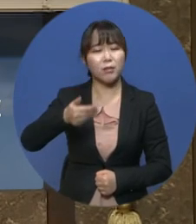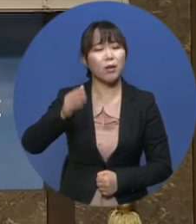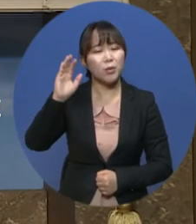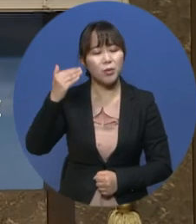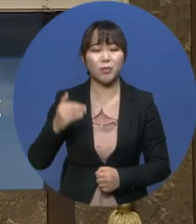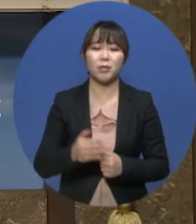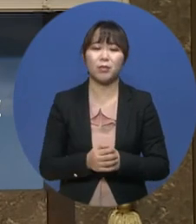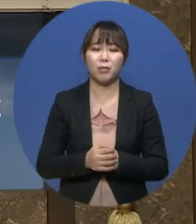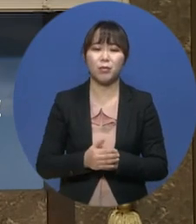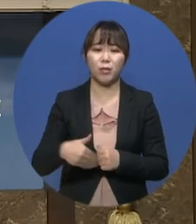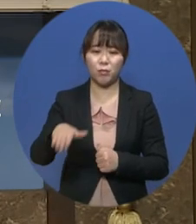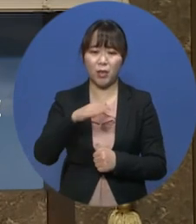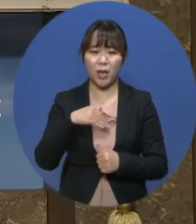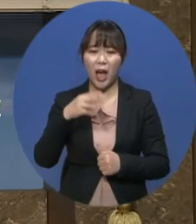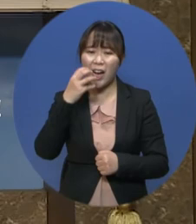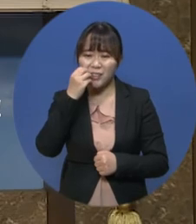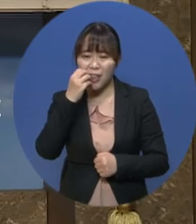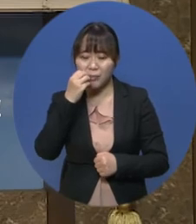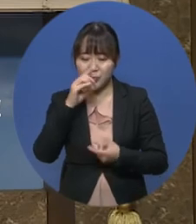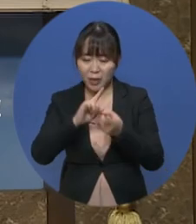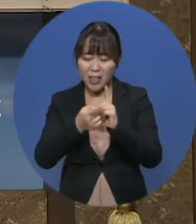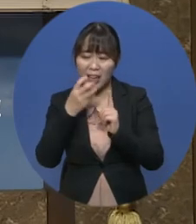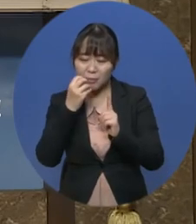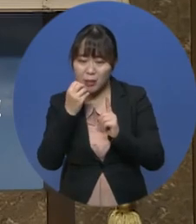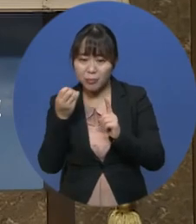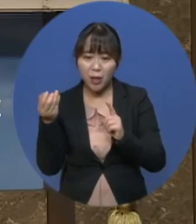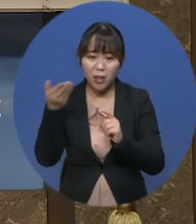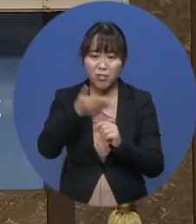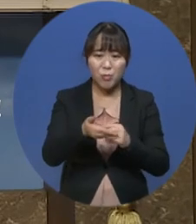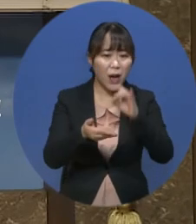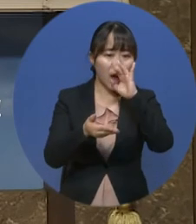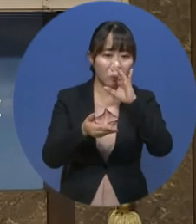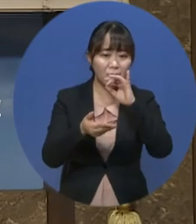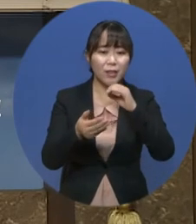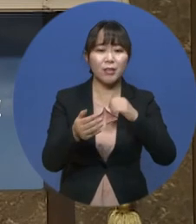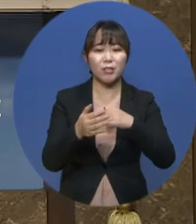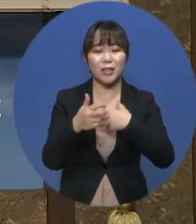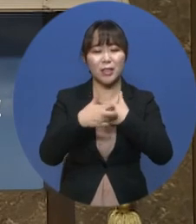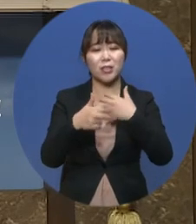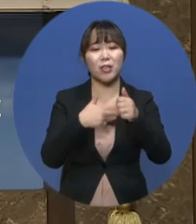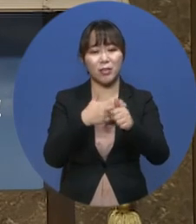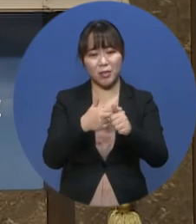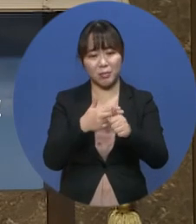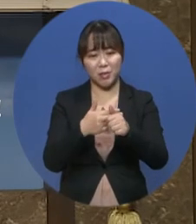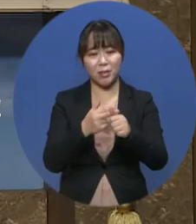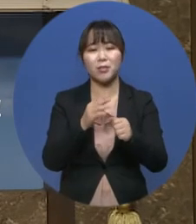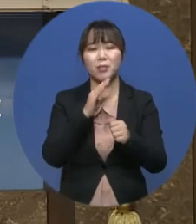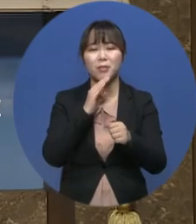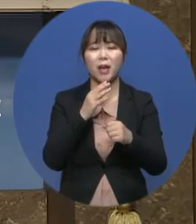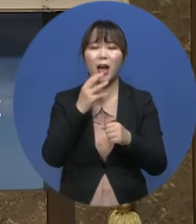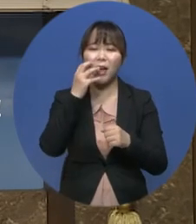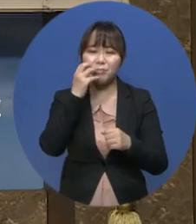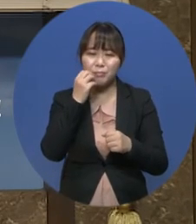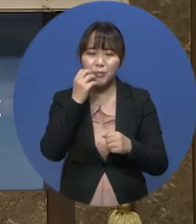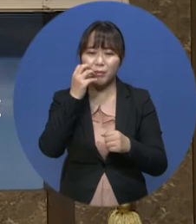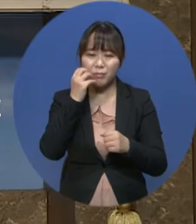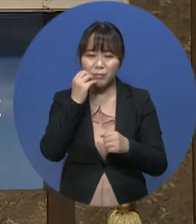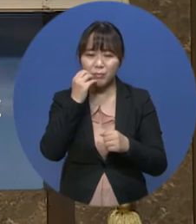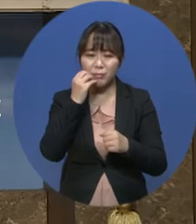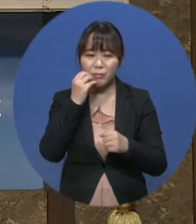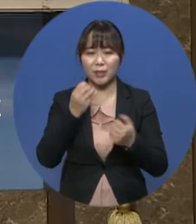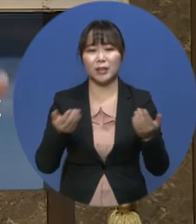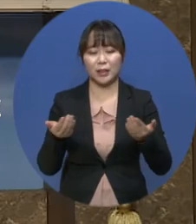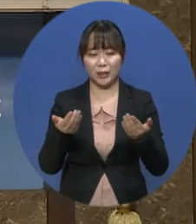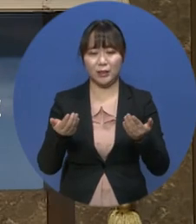뭐 우리가 15 먹을 줄 수는 없죠 대신 우리 집과 선생님들이 쉬버 주는